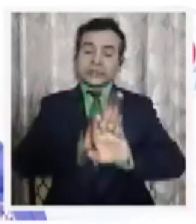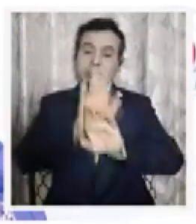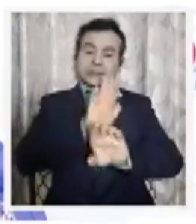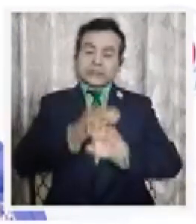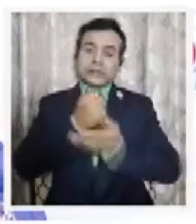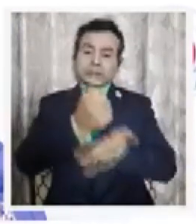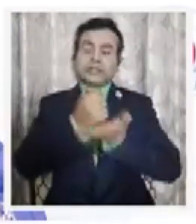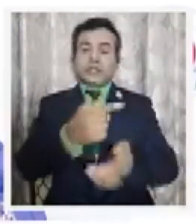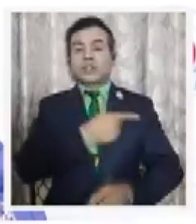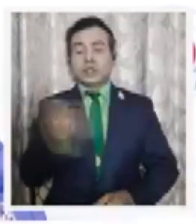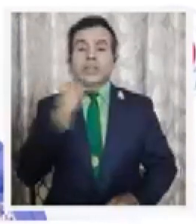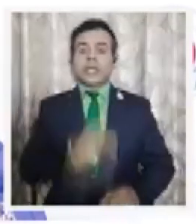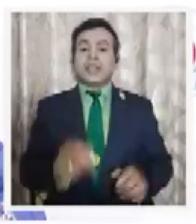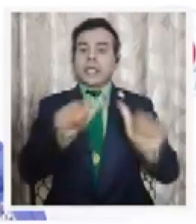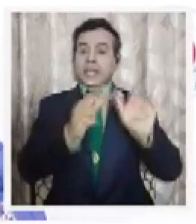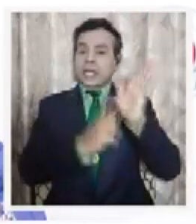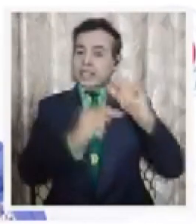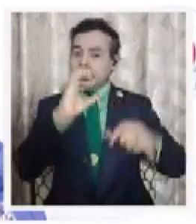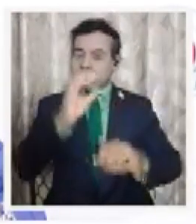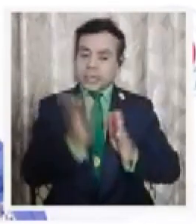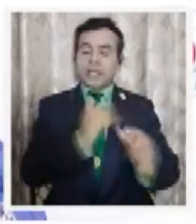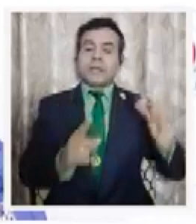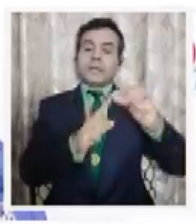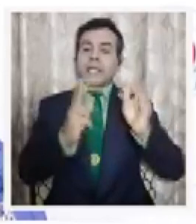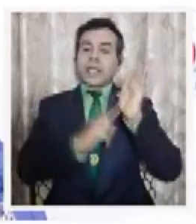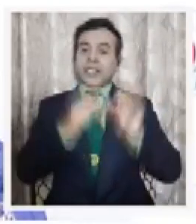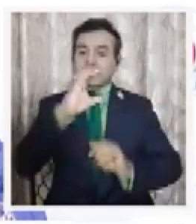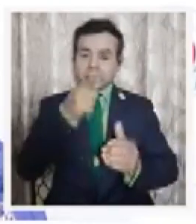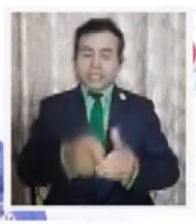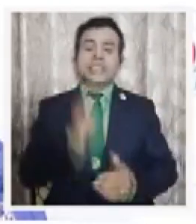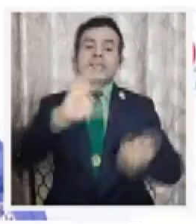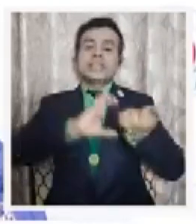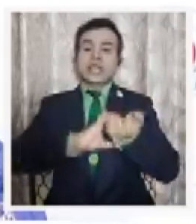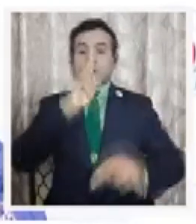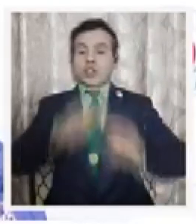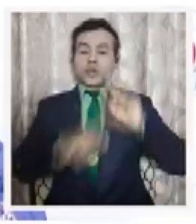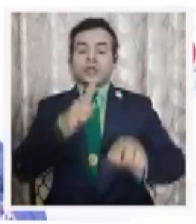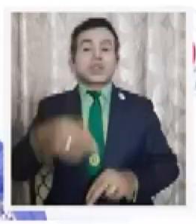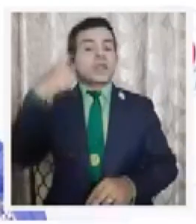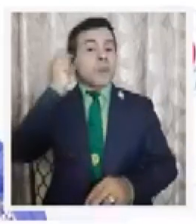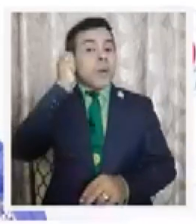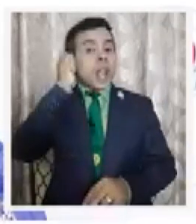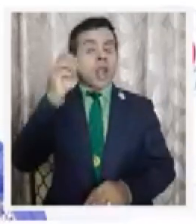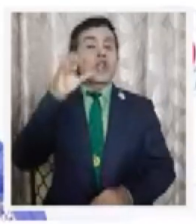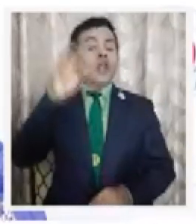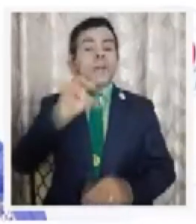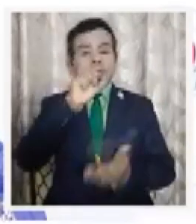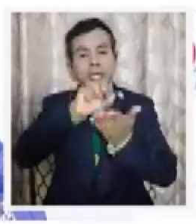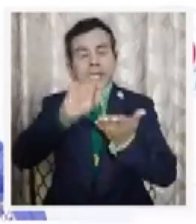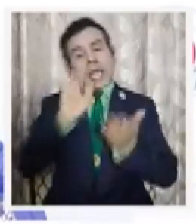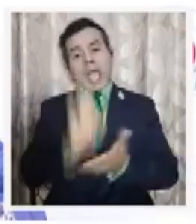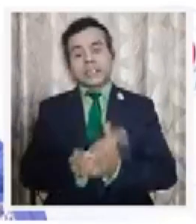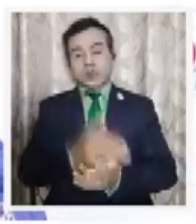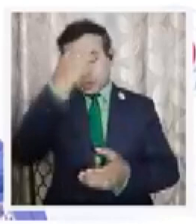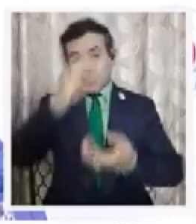মায়েদের প্রসবপূর্ব ও প্রসবোত্তর সেবা দেওয়া হচ্ছে। প্রতিটি এএনসি পিএনসি কার্ডে স্বাস্থ্য প্রতিষ্ঠানের মোবাইল নাম্বার দেওয়া